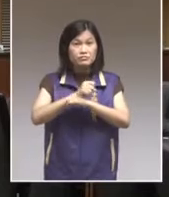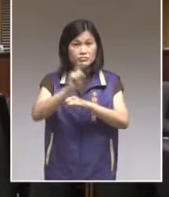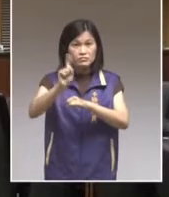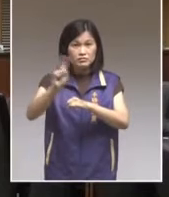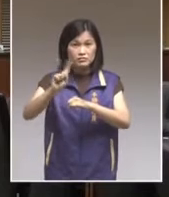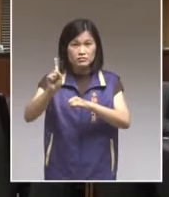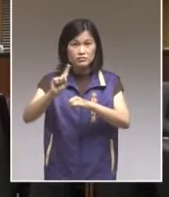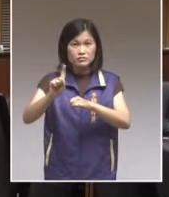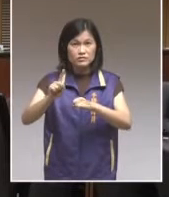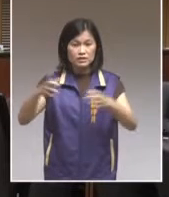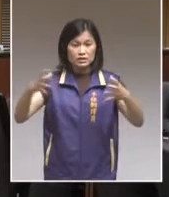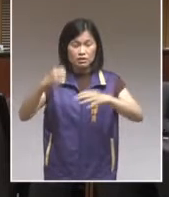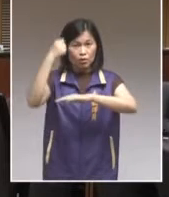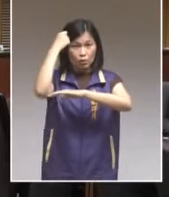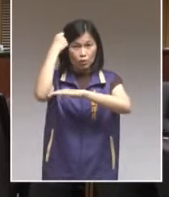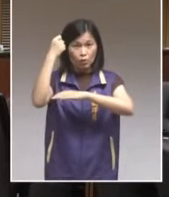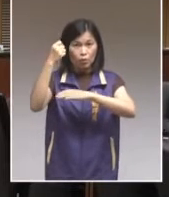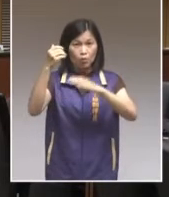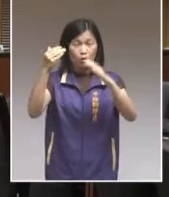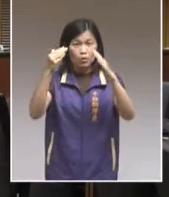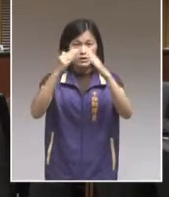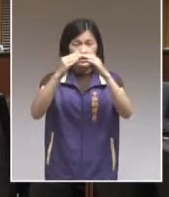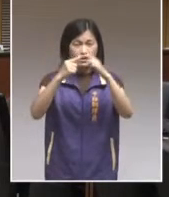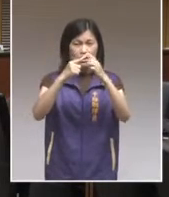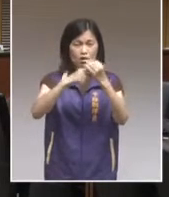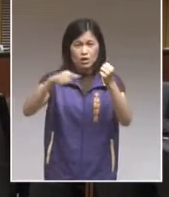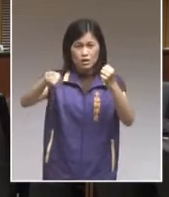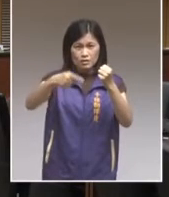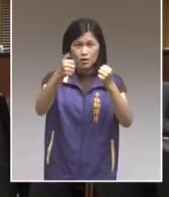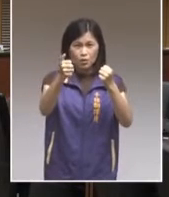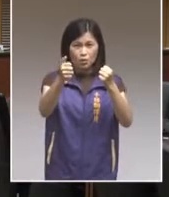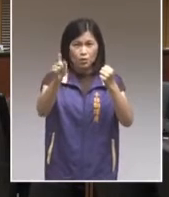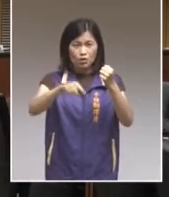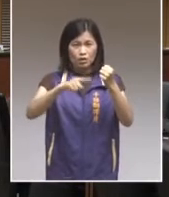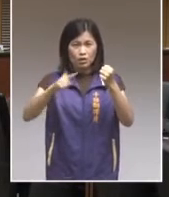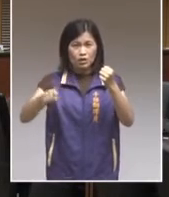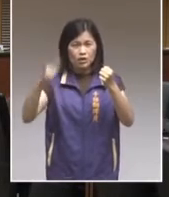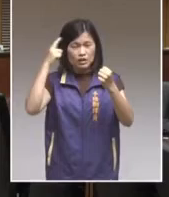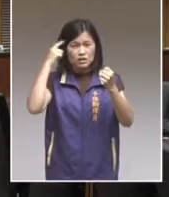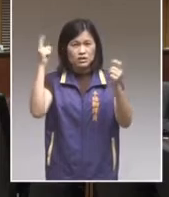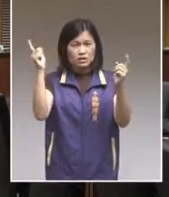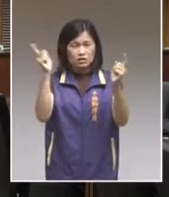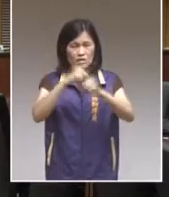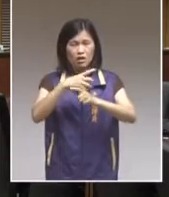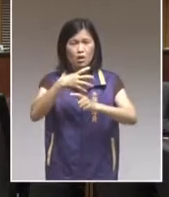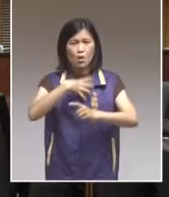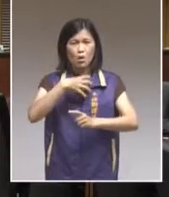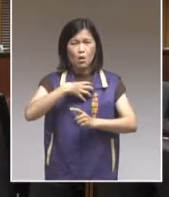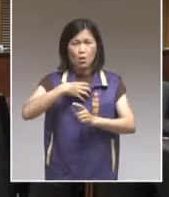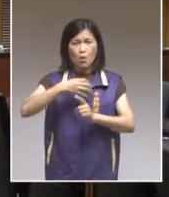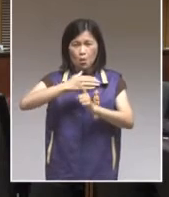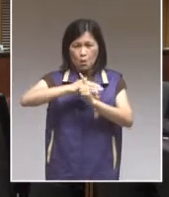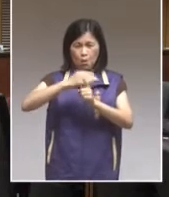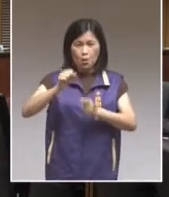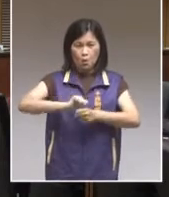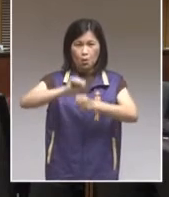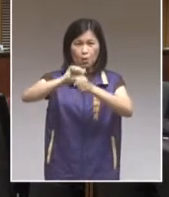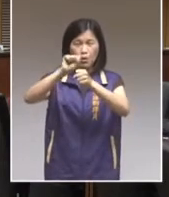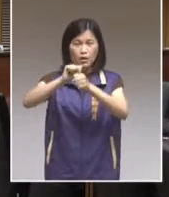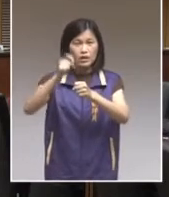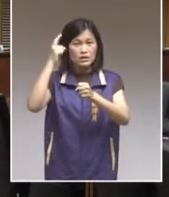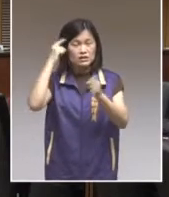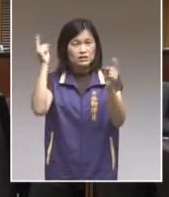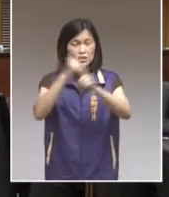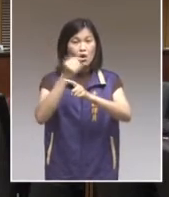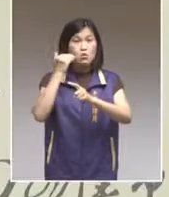那同住亲友150例这个风险也增加，那这个意味着什么问题呢？假如